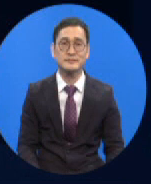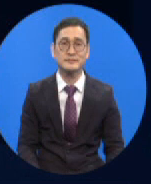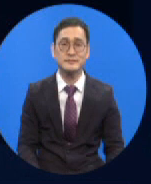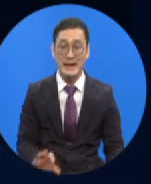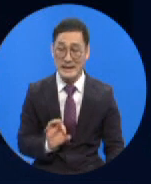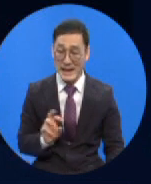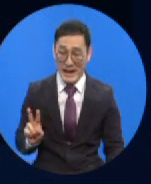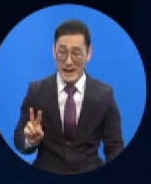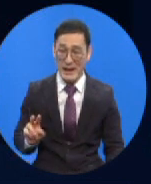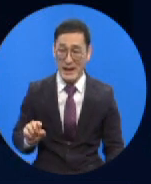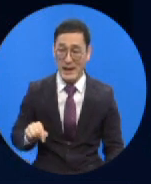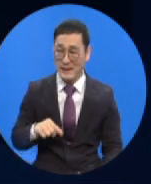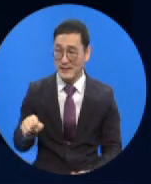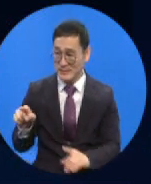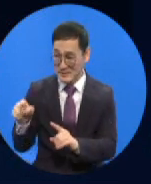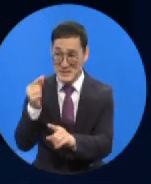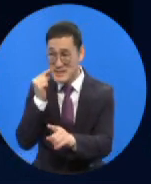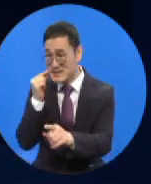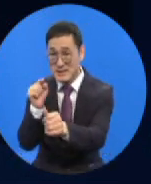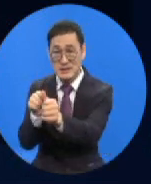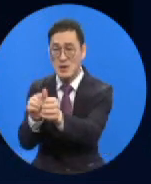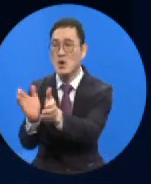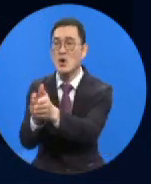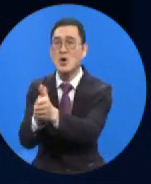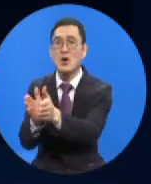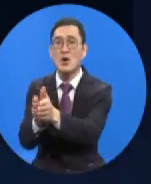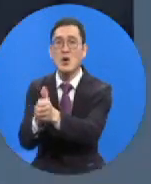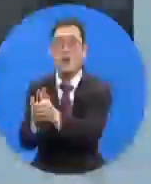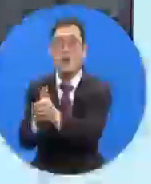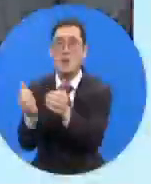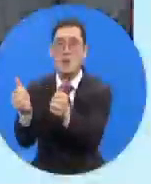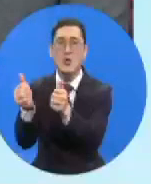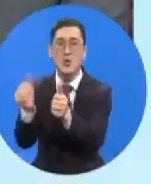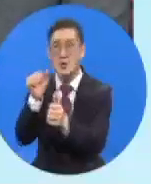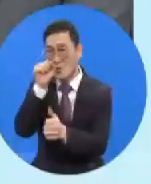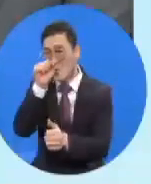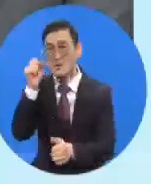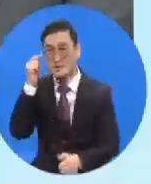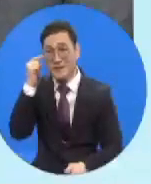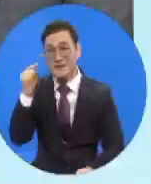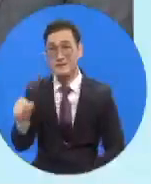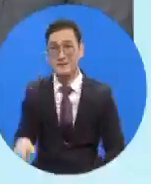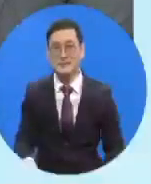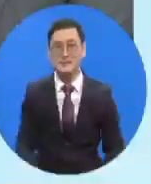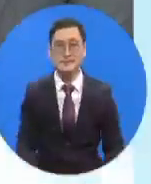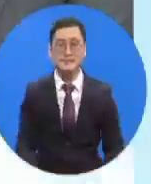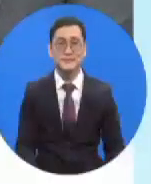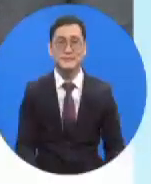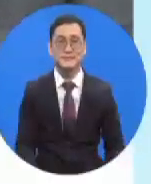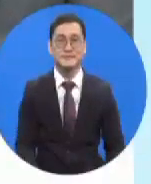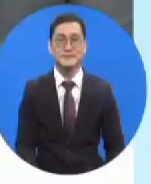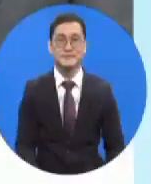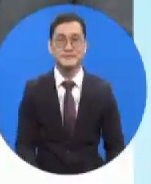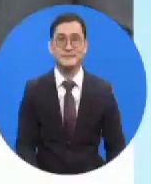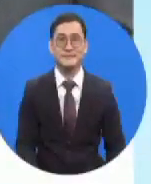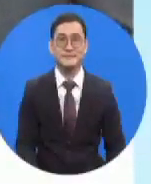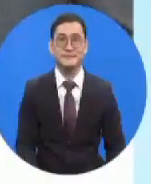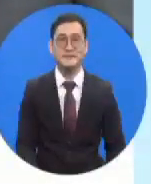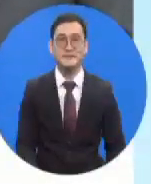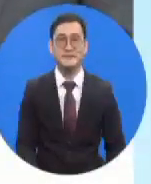그 지지율을 끌어올리고 있다고 하는 부분에서 긍정적으로 평가하는 부분이 있는 것 같습니다. 그래서 예, 본인이 예. 아까 말씀하신 것처럼 이제